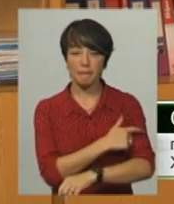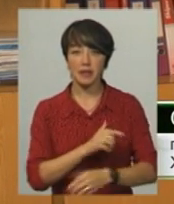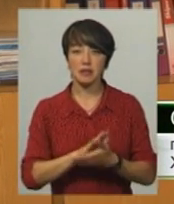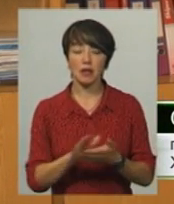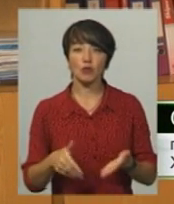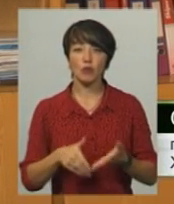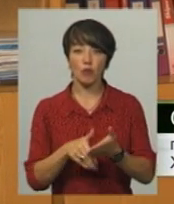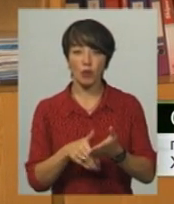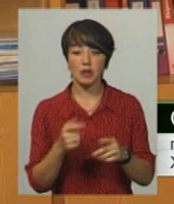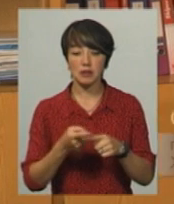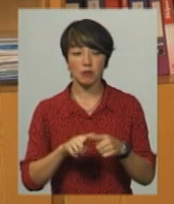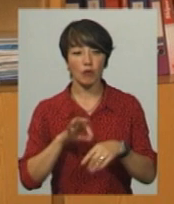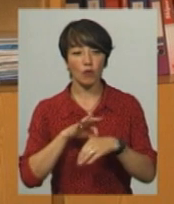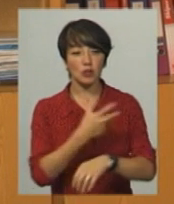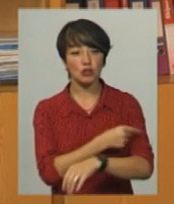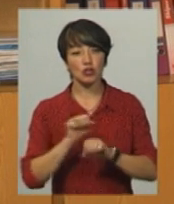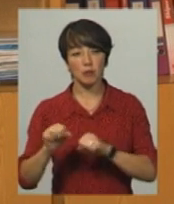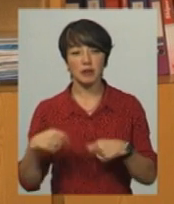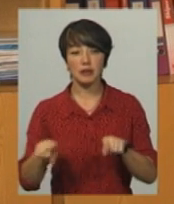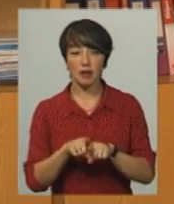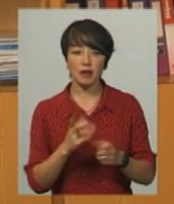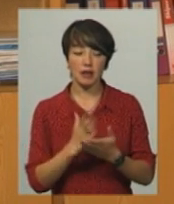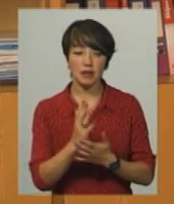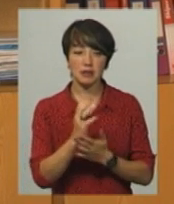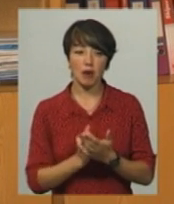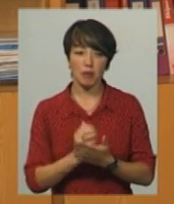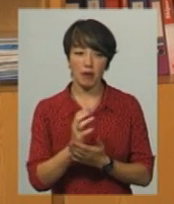медико-санітарної допомоги, де ці проводяться щеплення, так і є певний запас